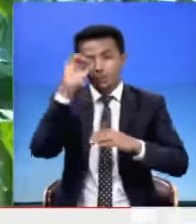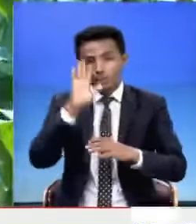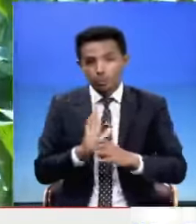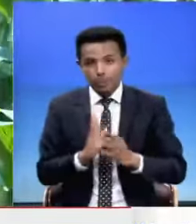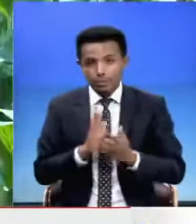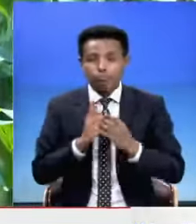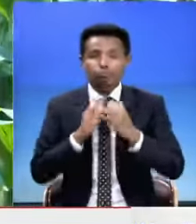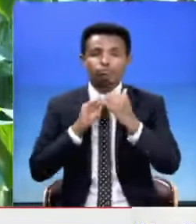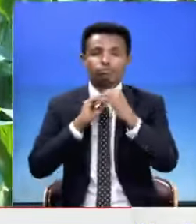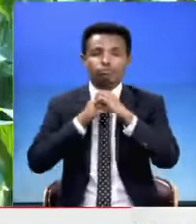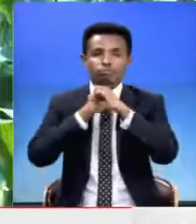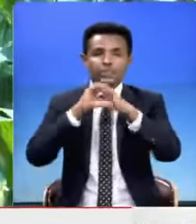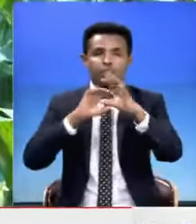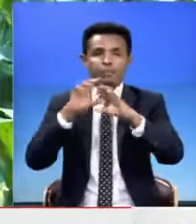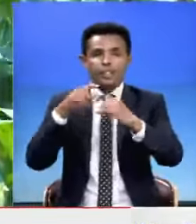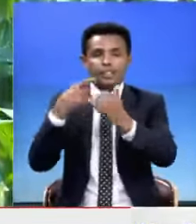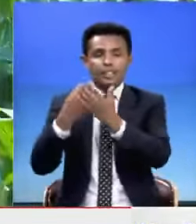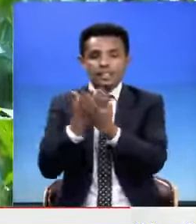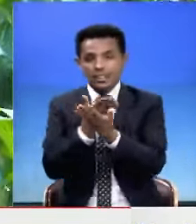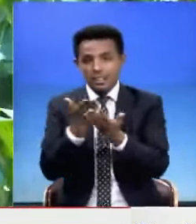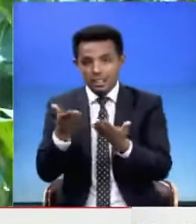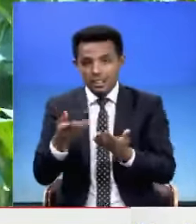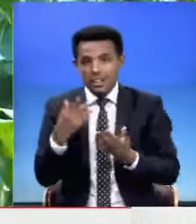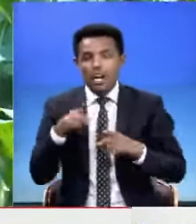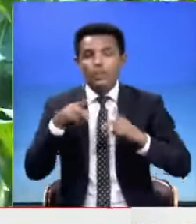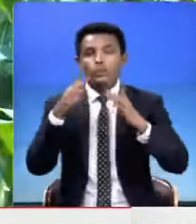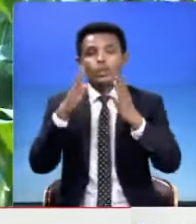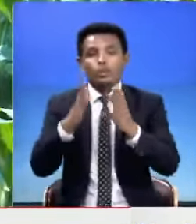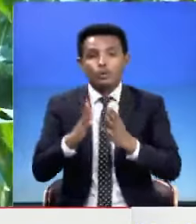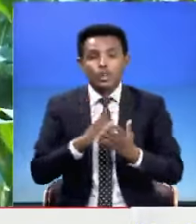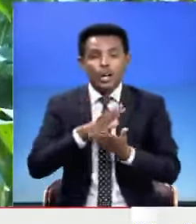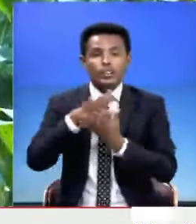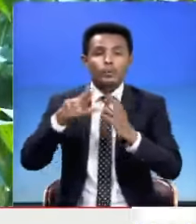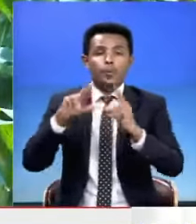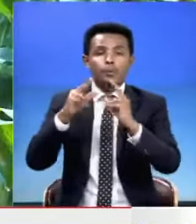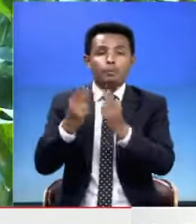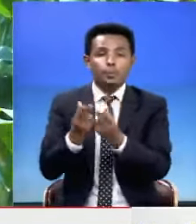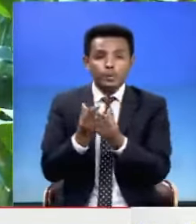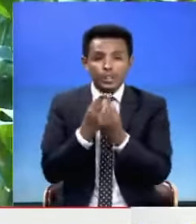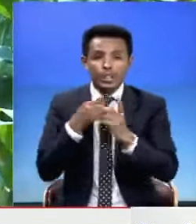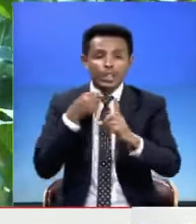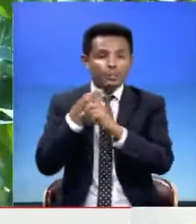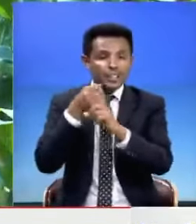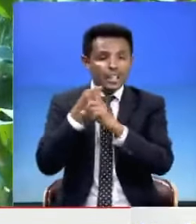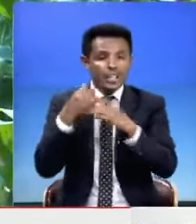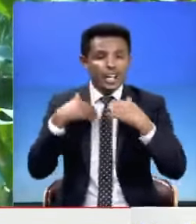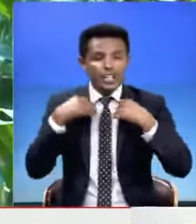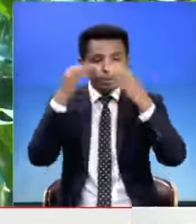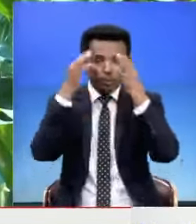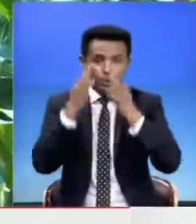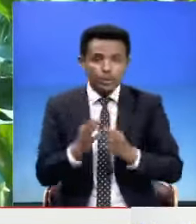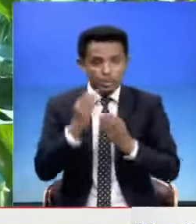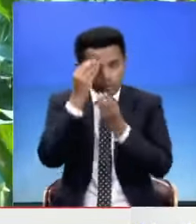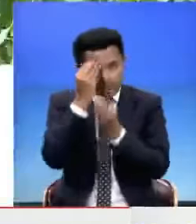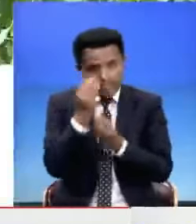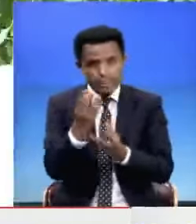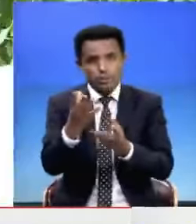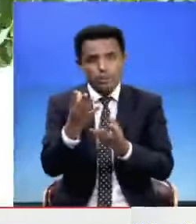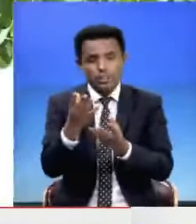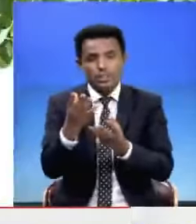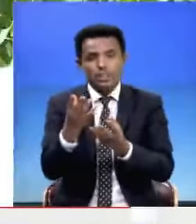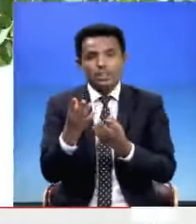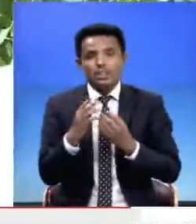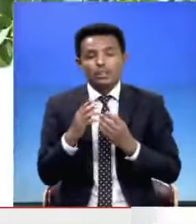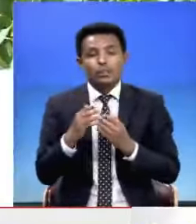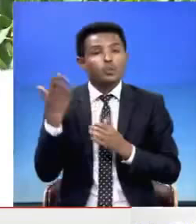ለማግኘት አልመው እየሰሩ መሆናቸውን የጠቆሙት አርሶ አደሮቹ አሸባሪውን የትነግ ኃይል ለመታገል ያላቸውን ቁርጠኝነትም ገልጸዋል። ድሮ ብትን